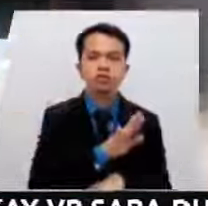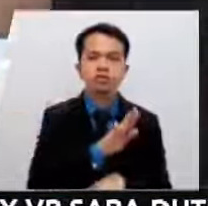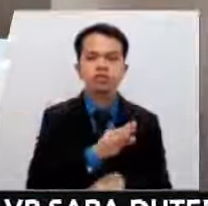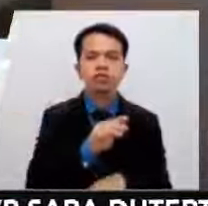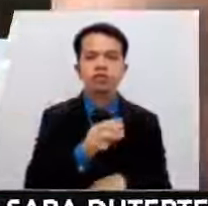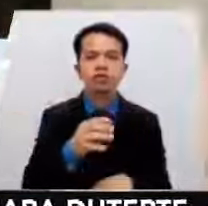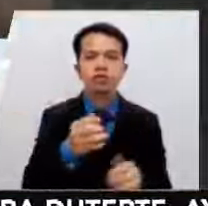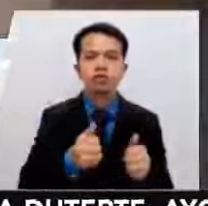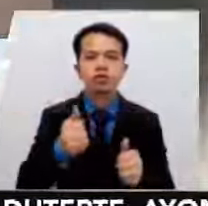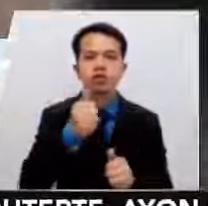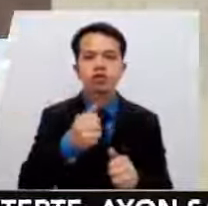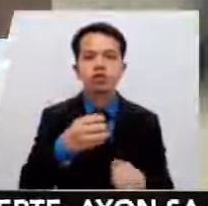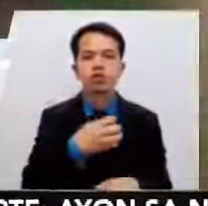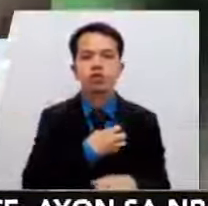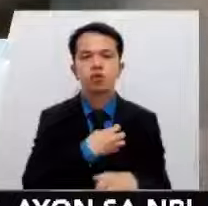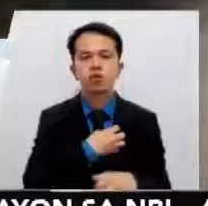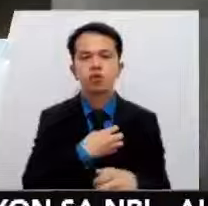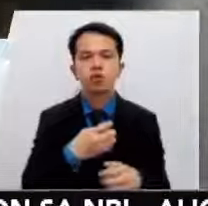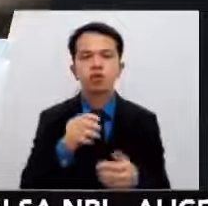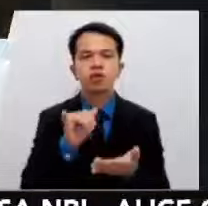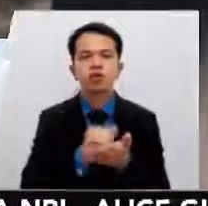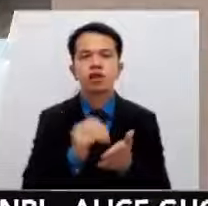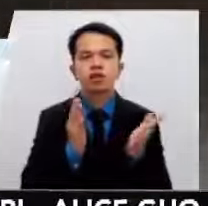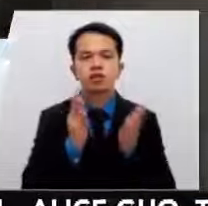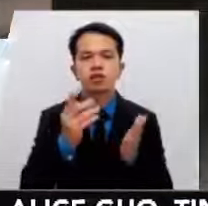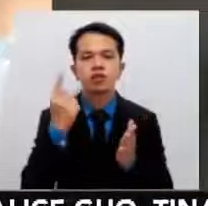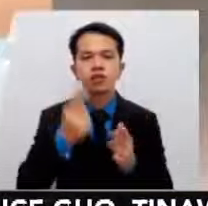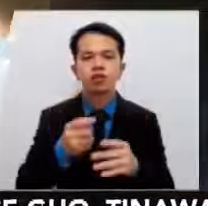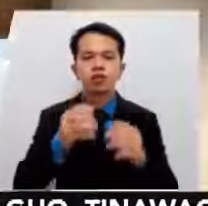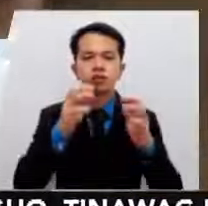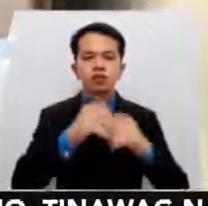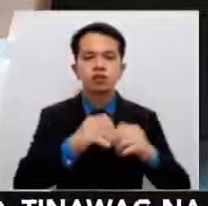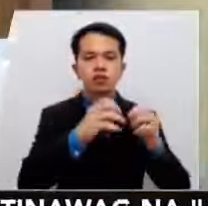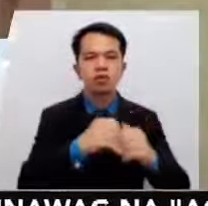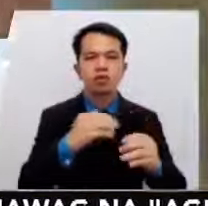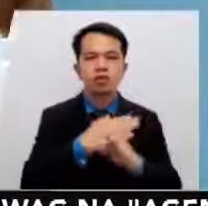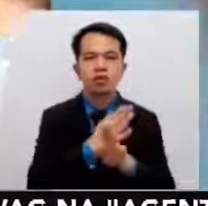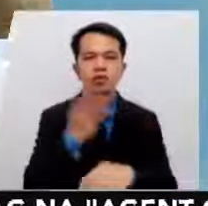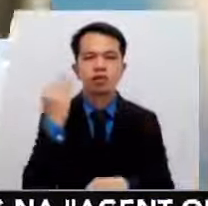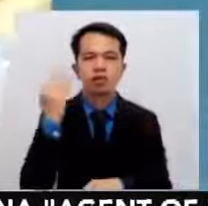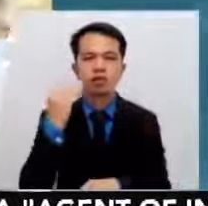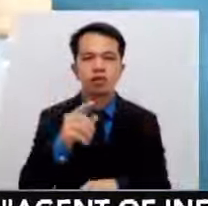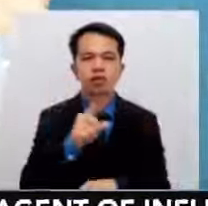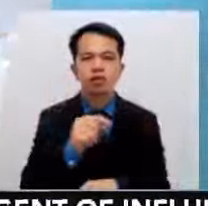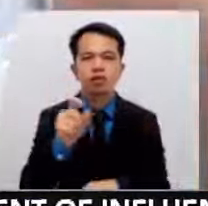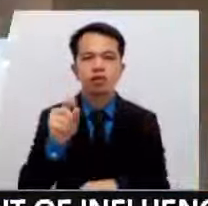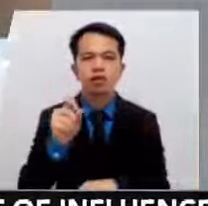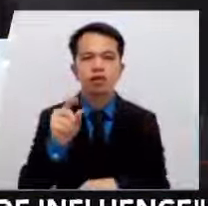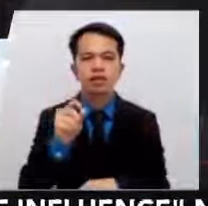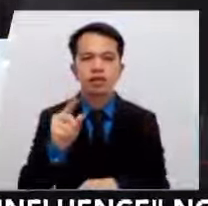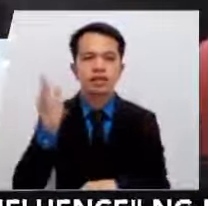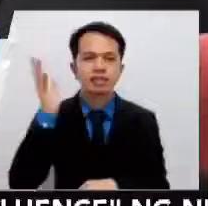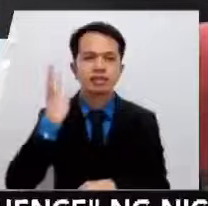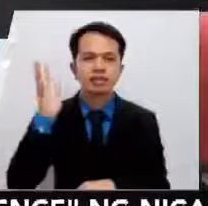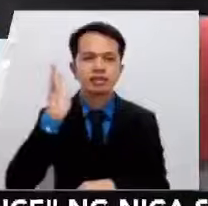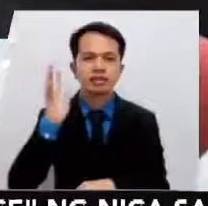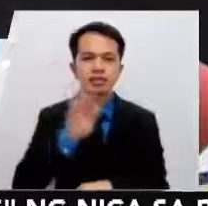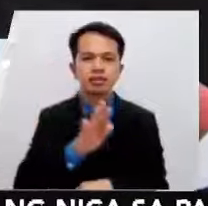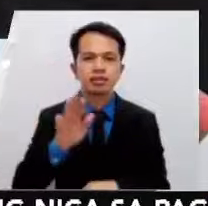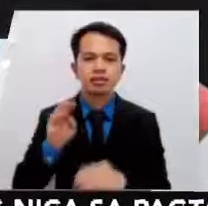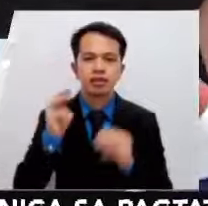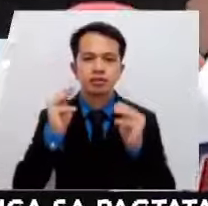na nagsisilbi ng demolition order sa Davao noong 2011, panahon ng kanyang pagiging mayor sa